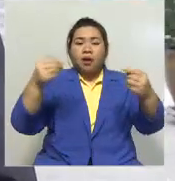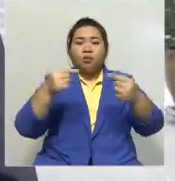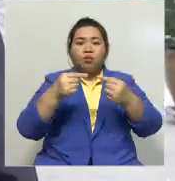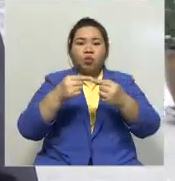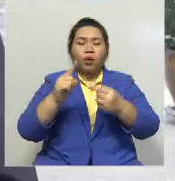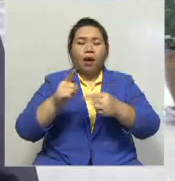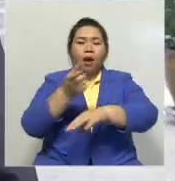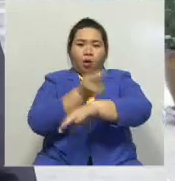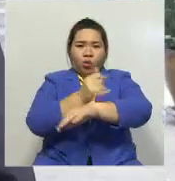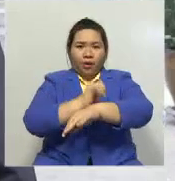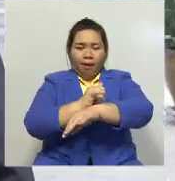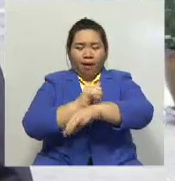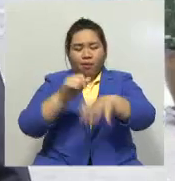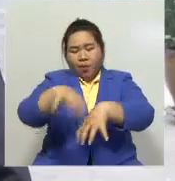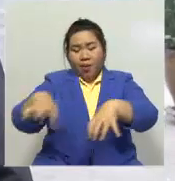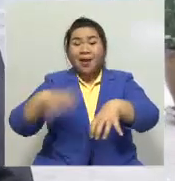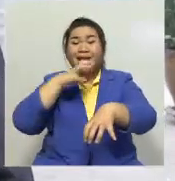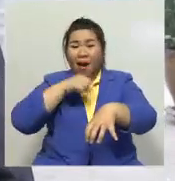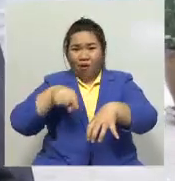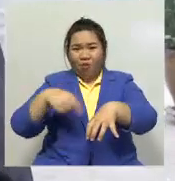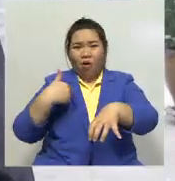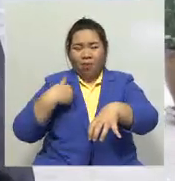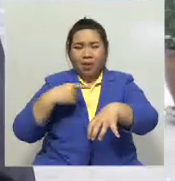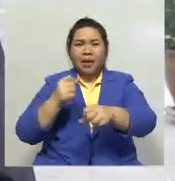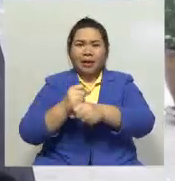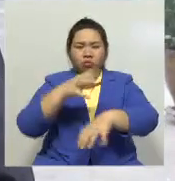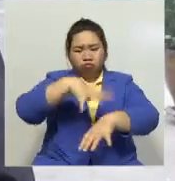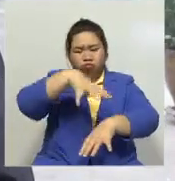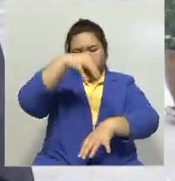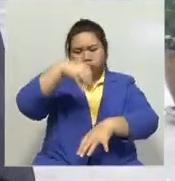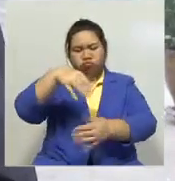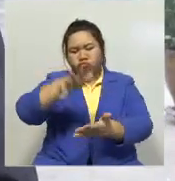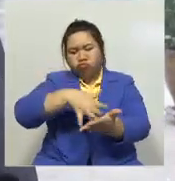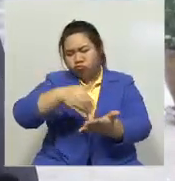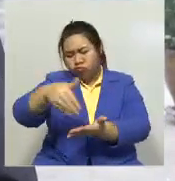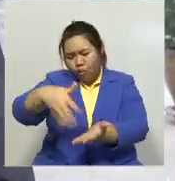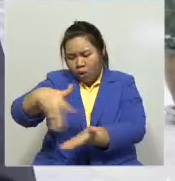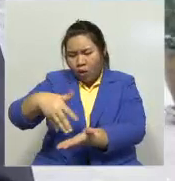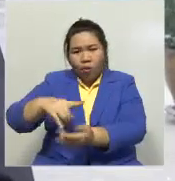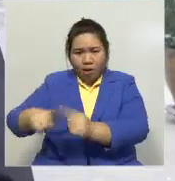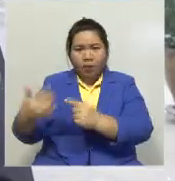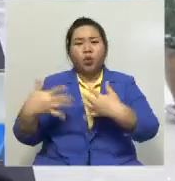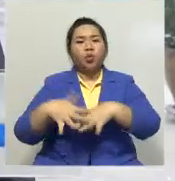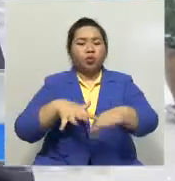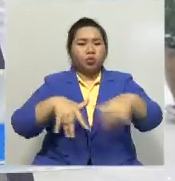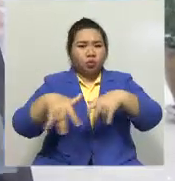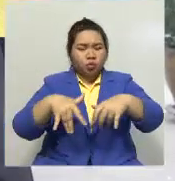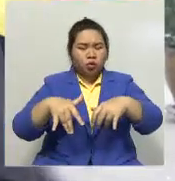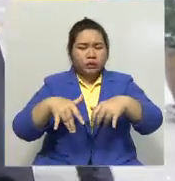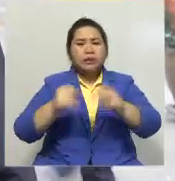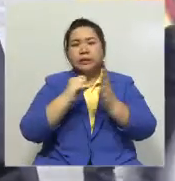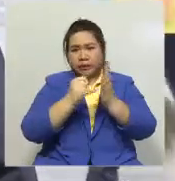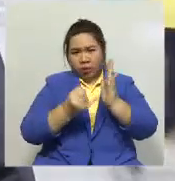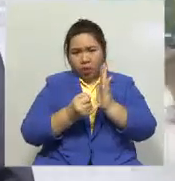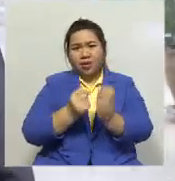ประวัติศาสตร์พระนครศรีอยุธยานะครับเราทำความสะอาดคูคลองโบราณนะครับอันนี้ก็ร่วมกับทางท้องถิ่นทางชุมชนทางเทศบาลทางจังหวัด